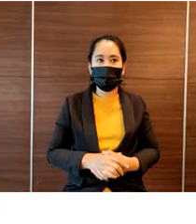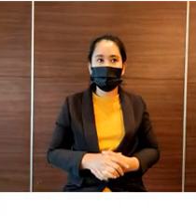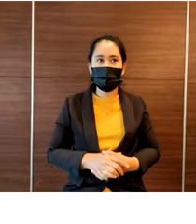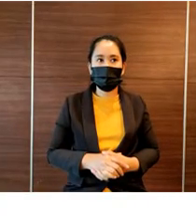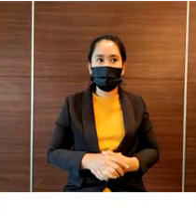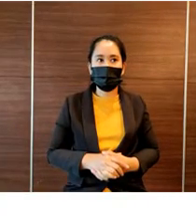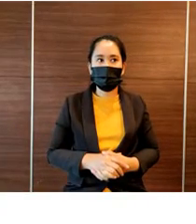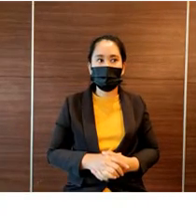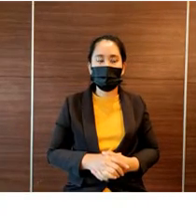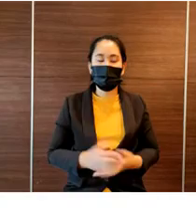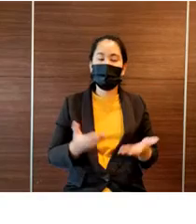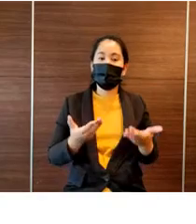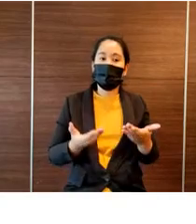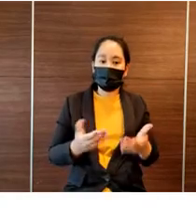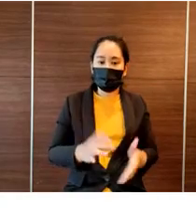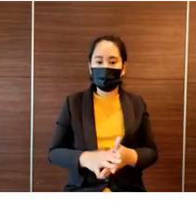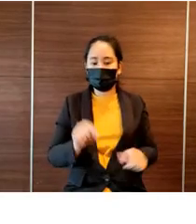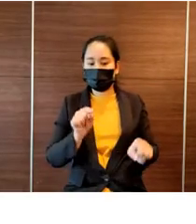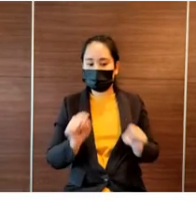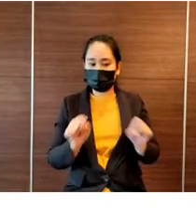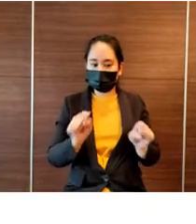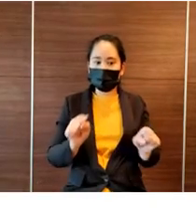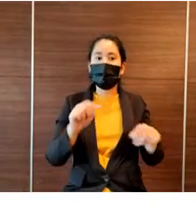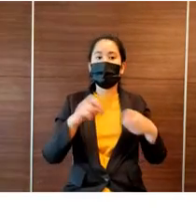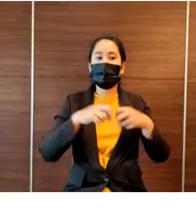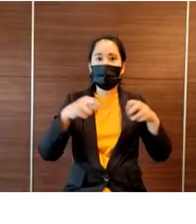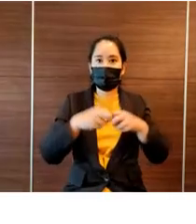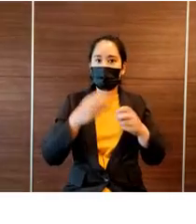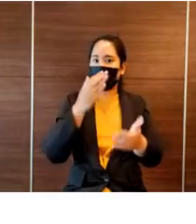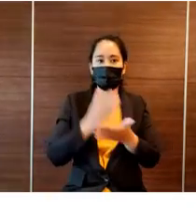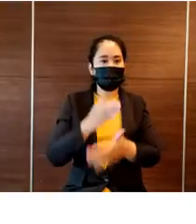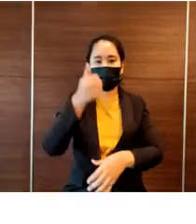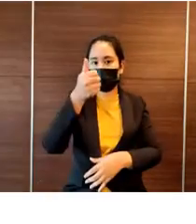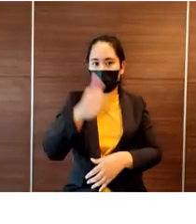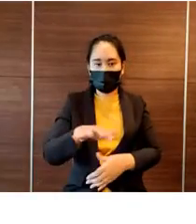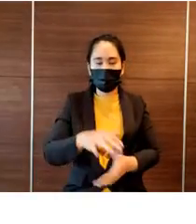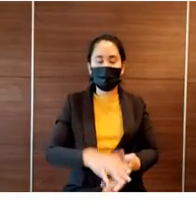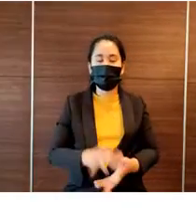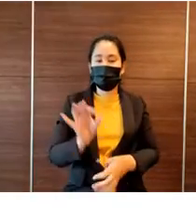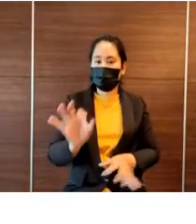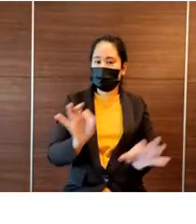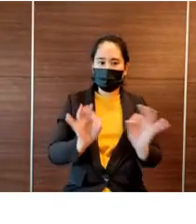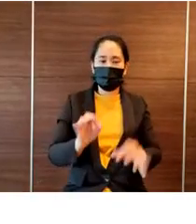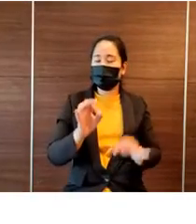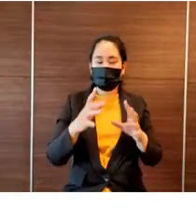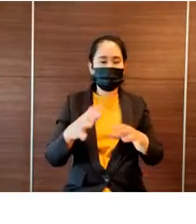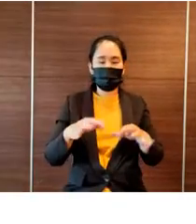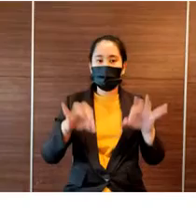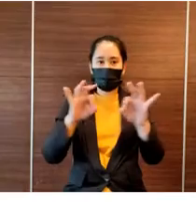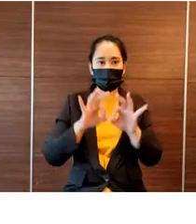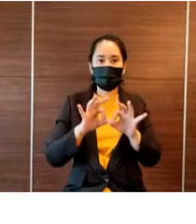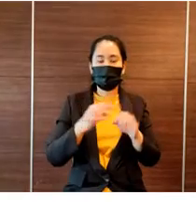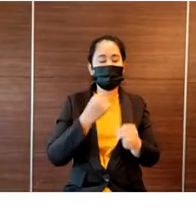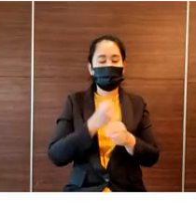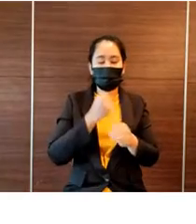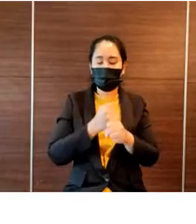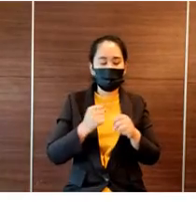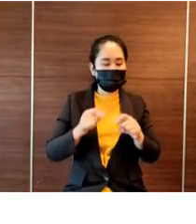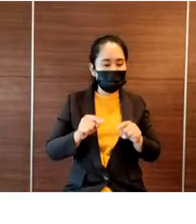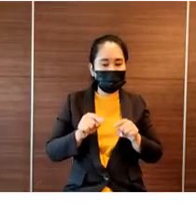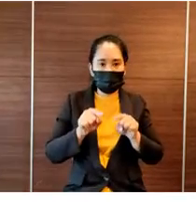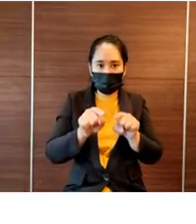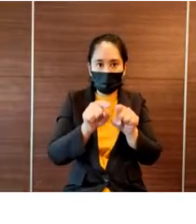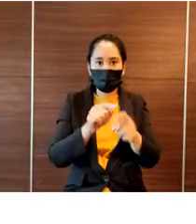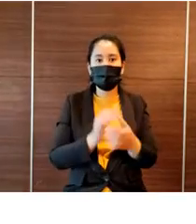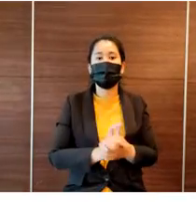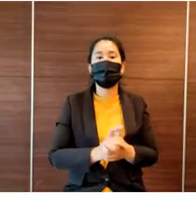ใช้อย่างใดอย่างหนึ่งคุณจะยุติปัญหาเรื่องนี้ไม่ได้เลยเราต้องใช้คู่กันแล้วก็ใช้เขาอย่